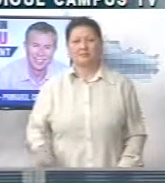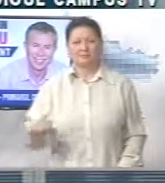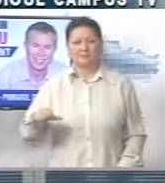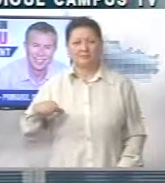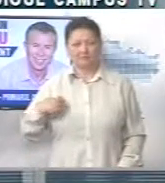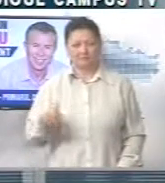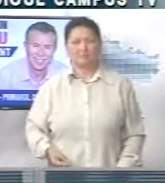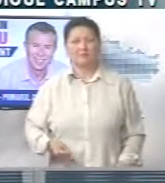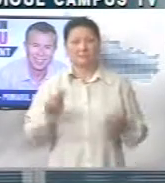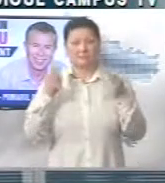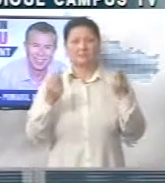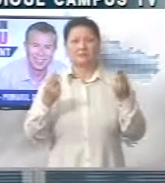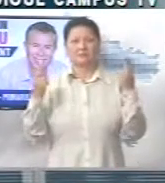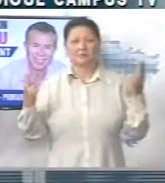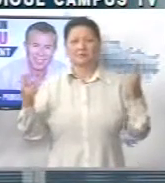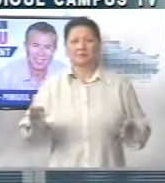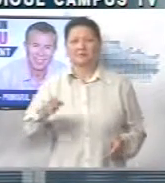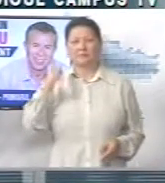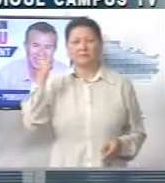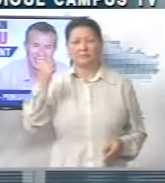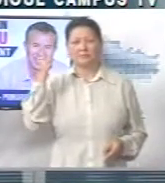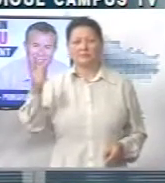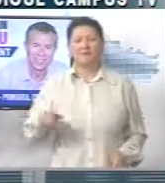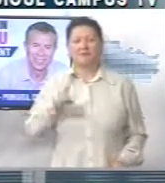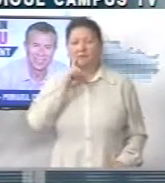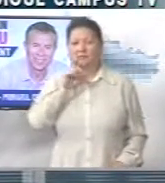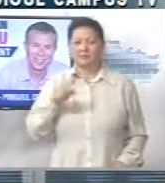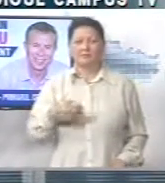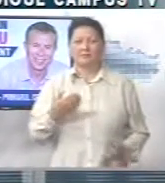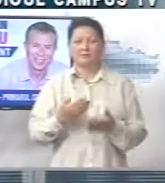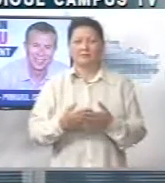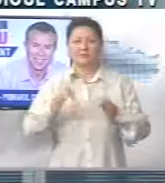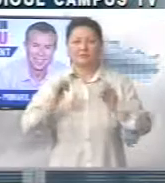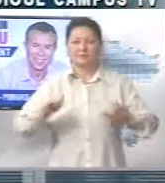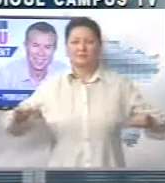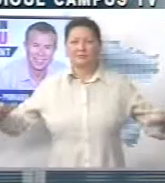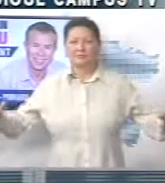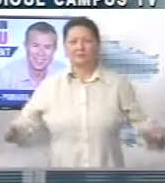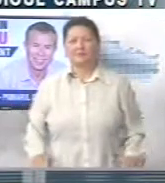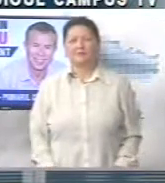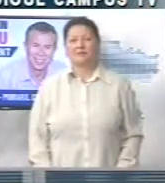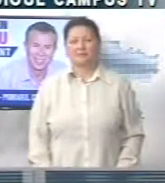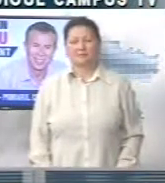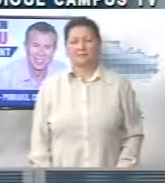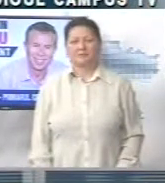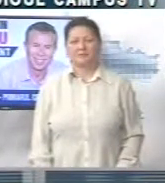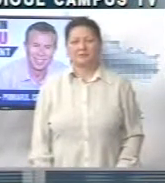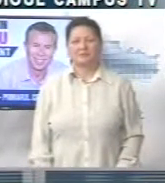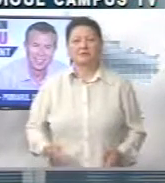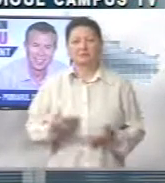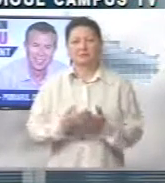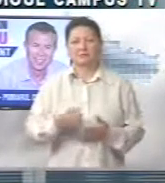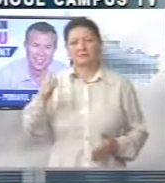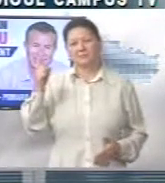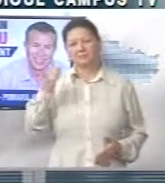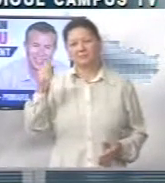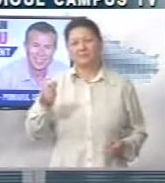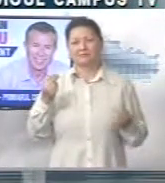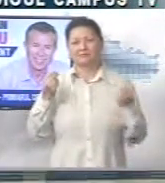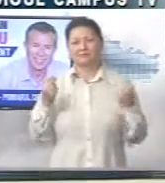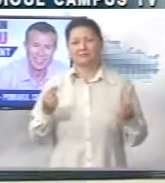necesare acestui oraș pentru dezvoltare, pentru stabilitate, pentru a fi un oraș dinamic. Mai